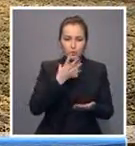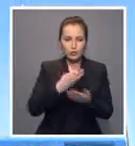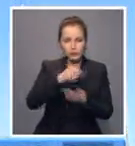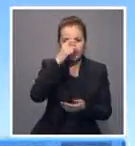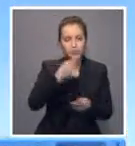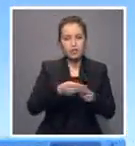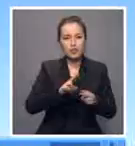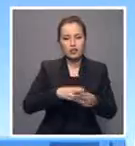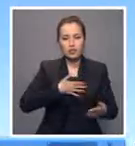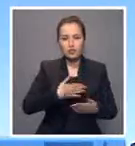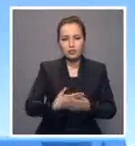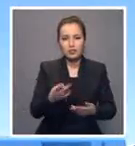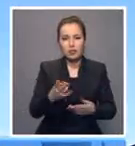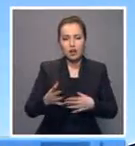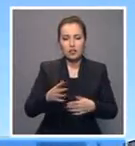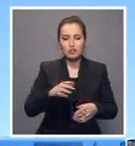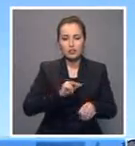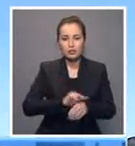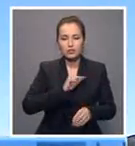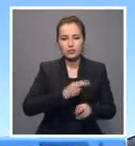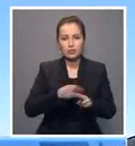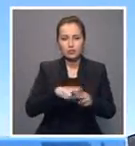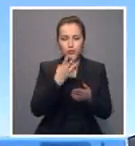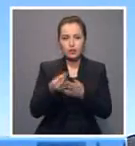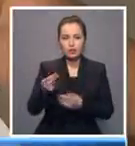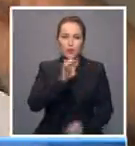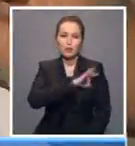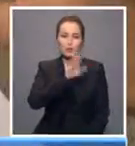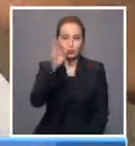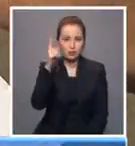керек. Жаңа бағдарлама аясында көл көсір пайда табарына сенімді.